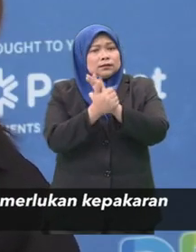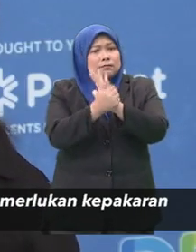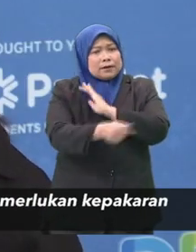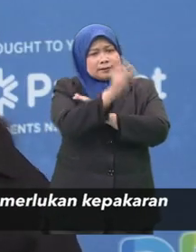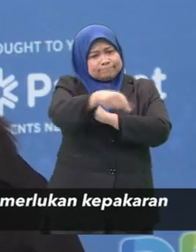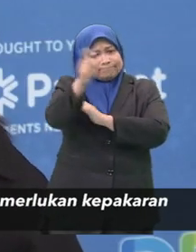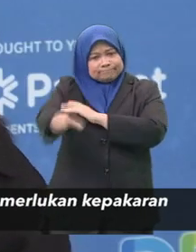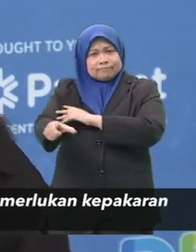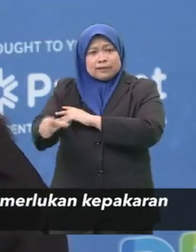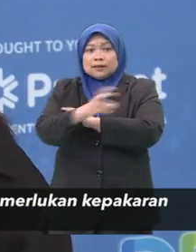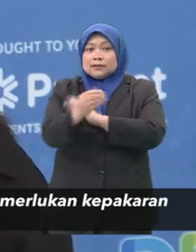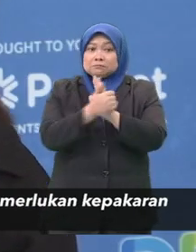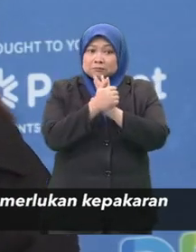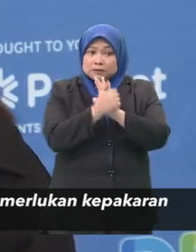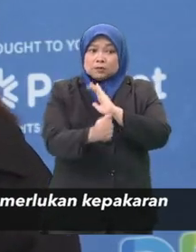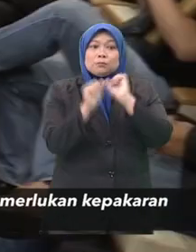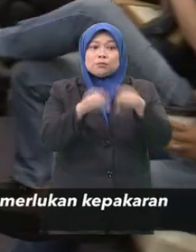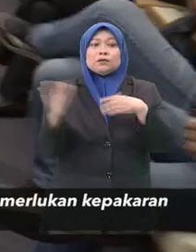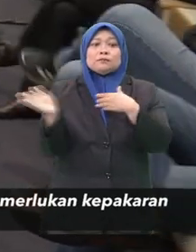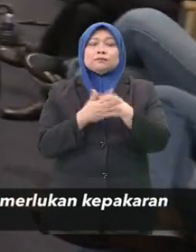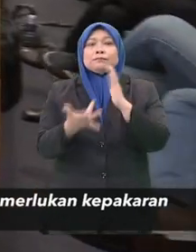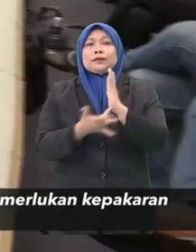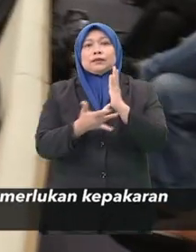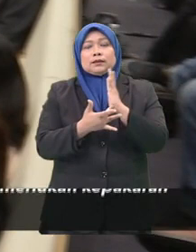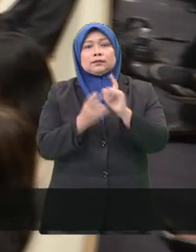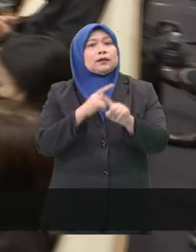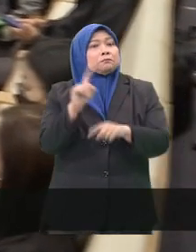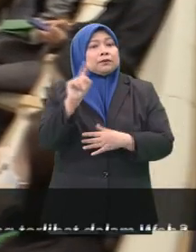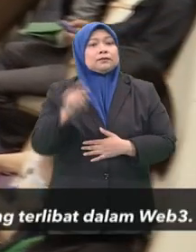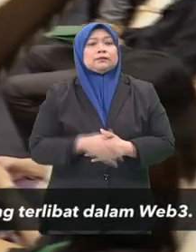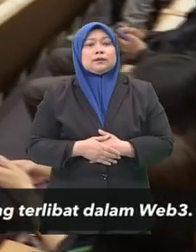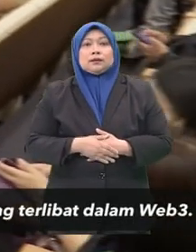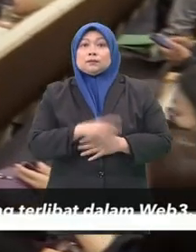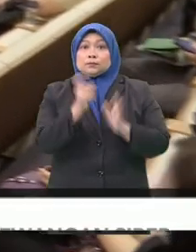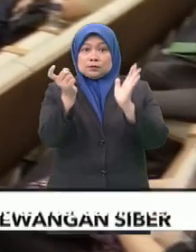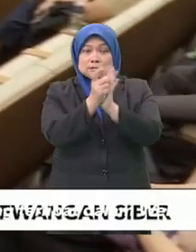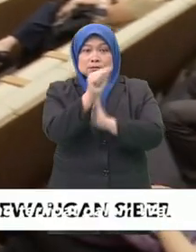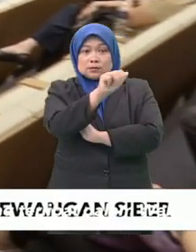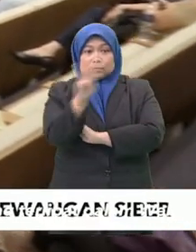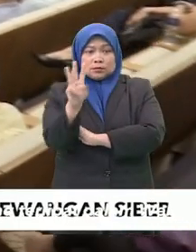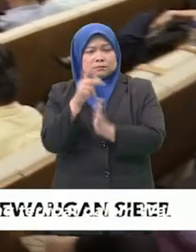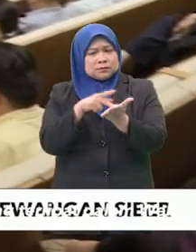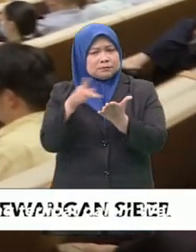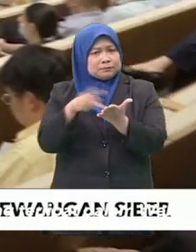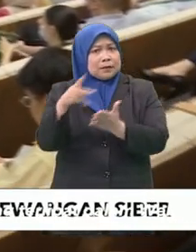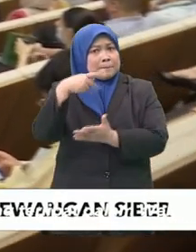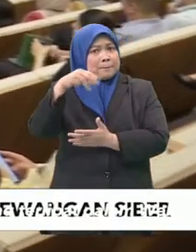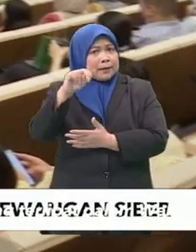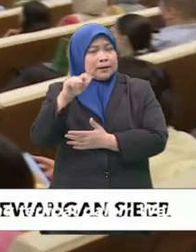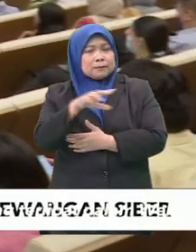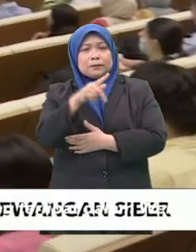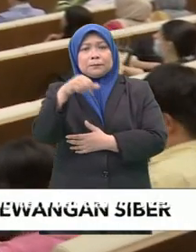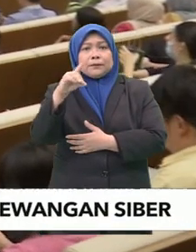for everyone and back 3 to Champion pada hari kedua Minggu pembayaran di situ